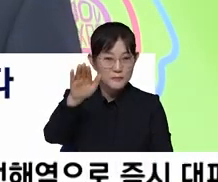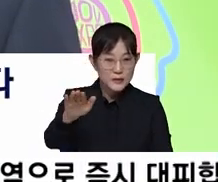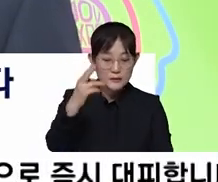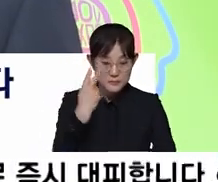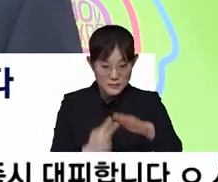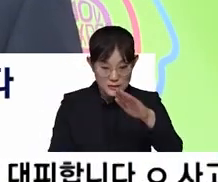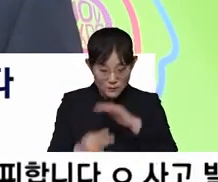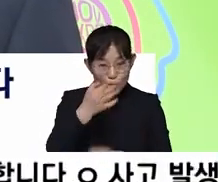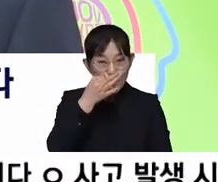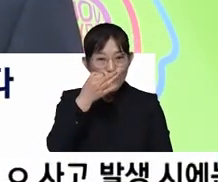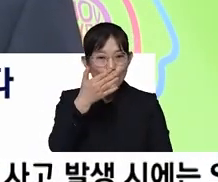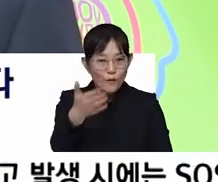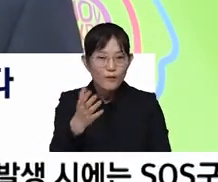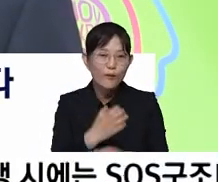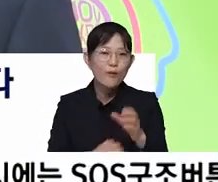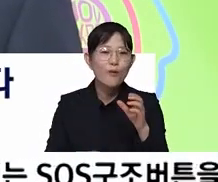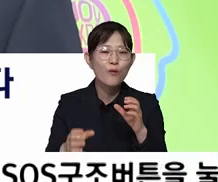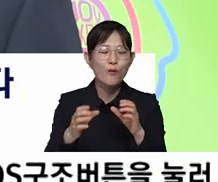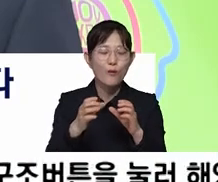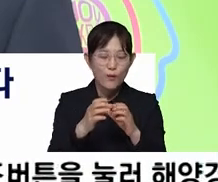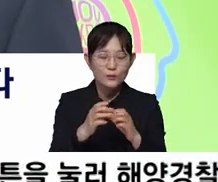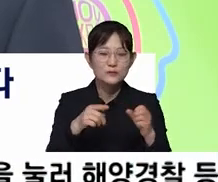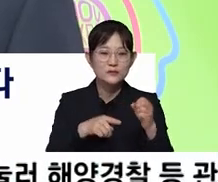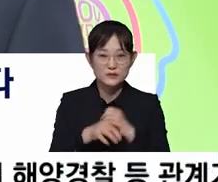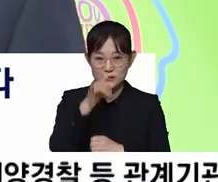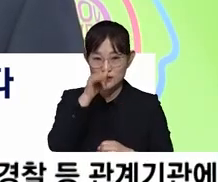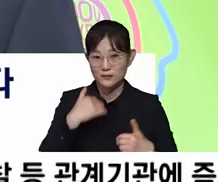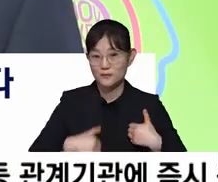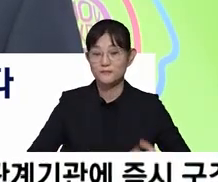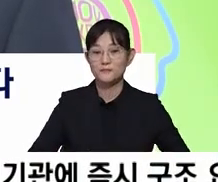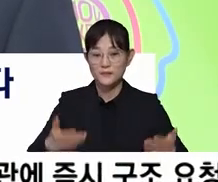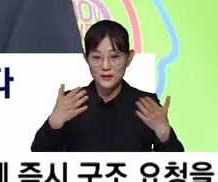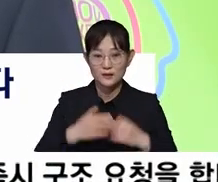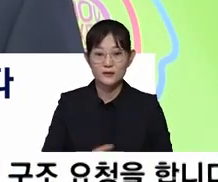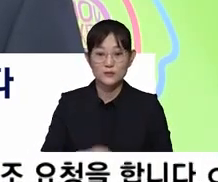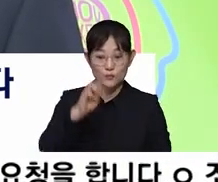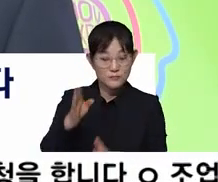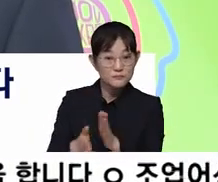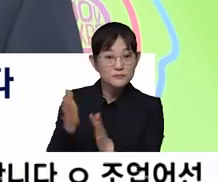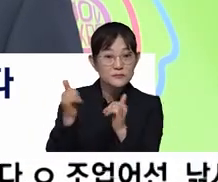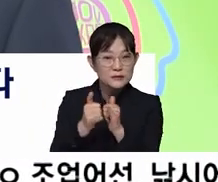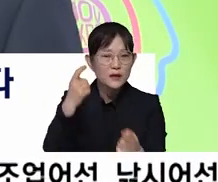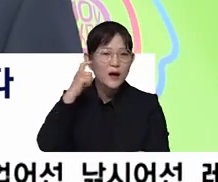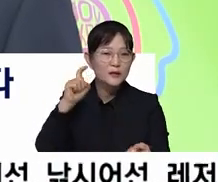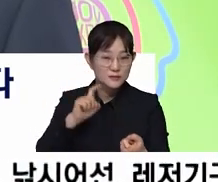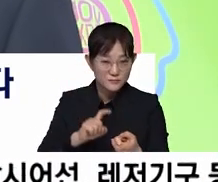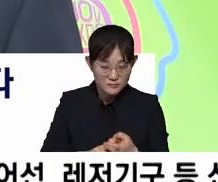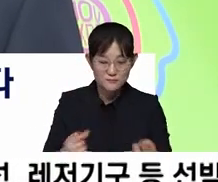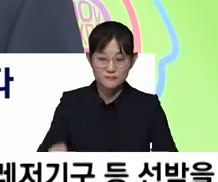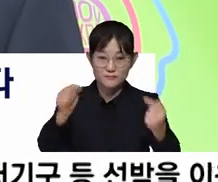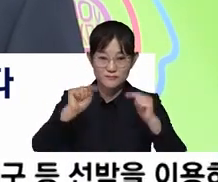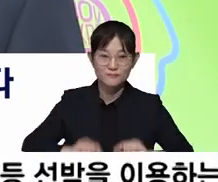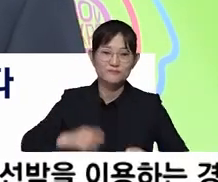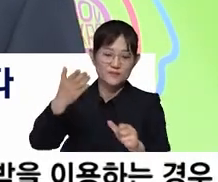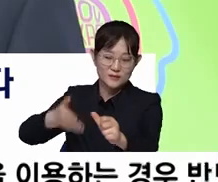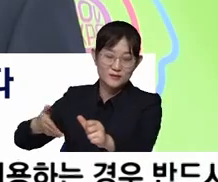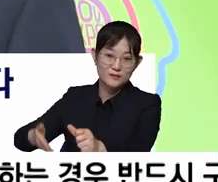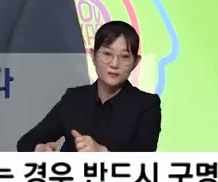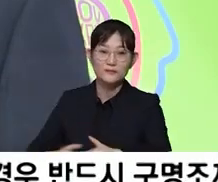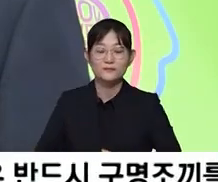청사진을 선보이게 되어 더욱 의미가 있는 행사라고 생각합니다. 광주 시민 여러분들의 많은 관심과 참여를